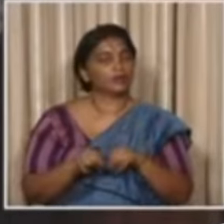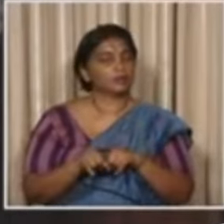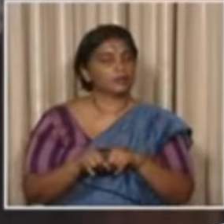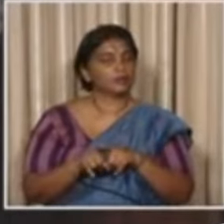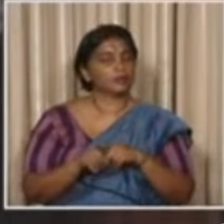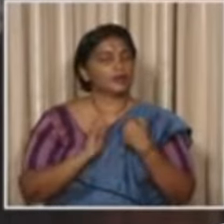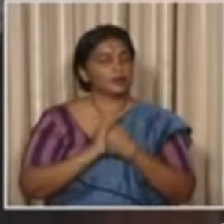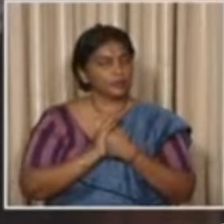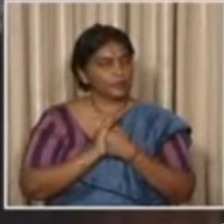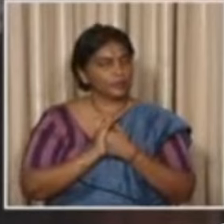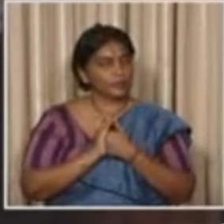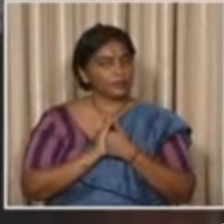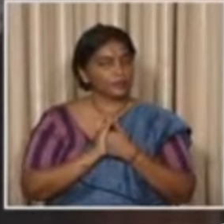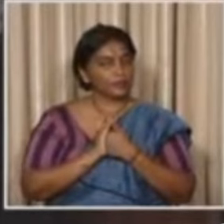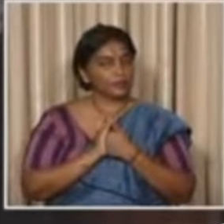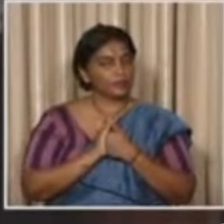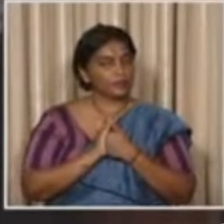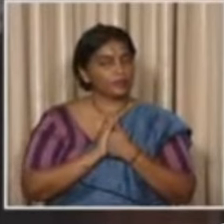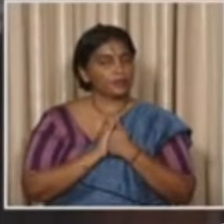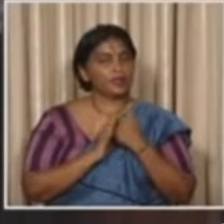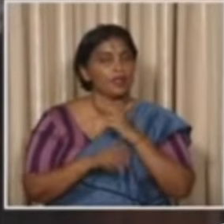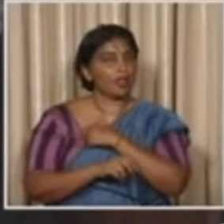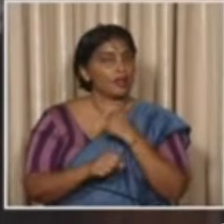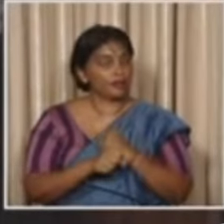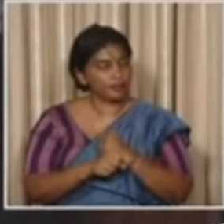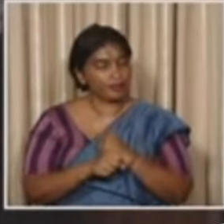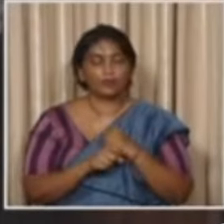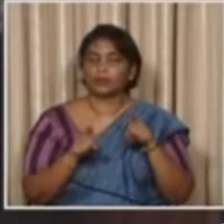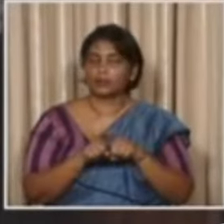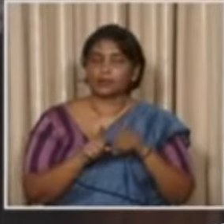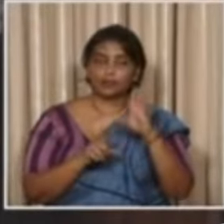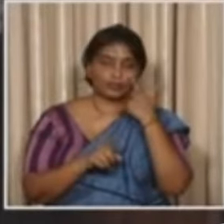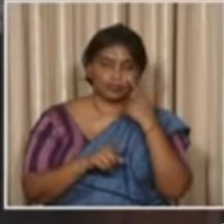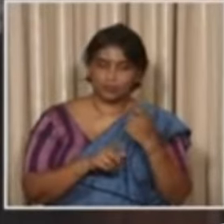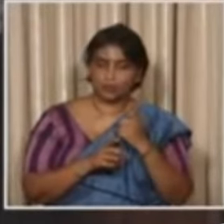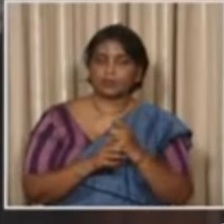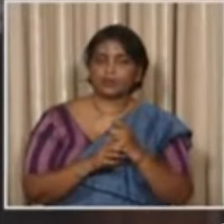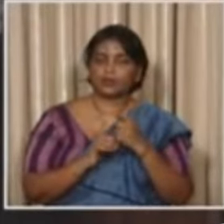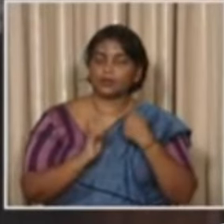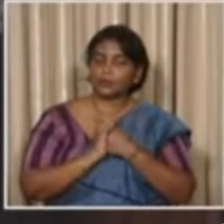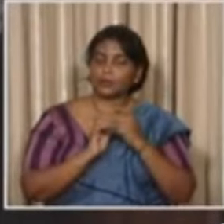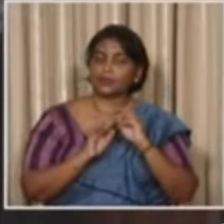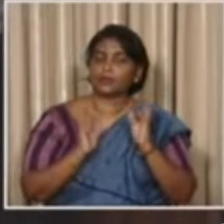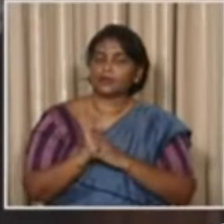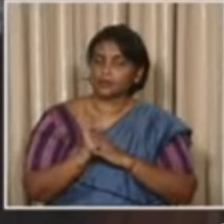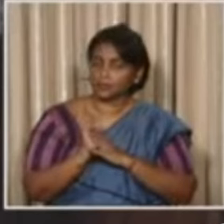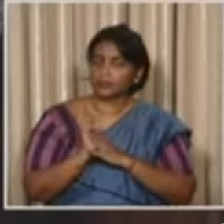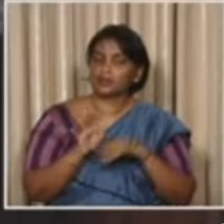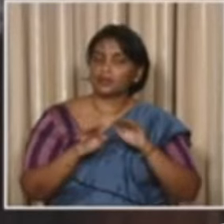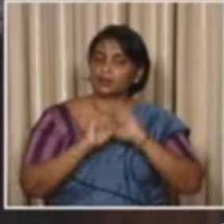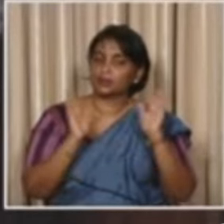ගරු ආණ්ඩුකාරතුමා, අපි සමාවෙන්න ගරු අග්‍රාමාත්‍යතුමා මේ